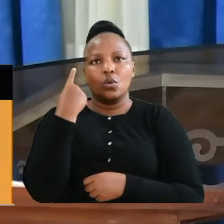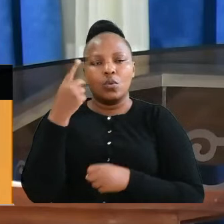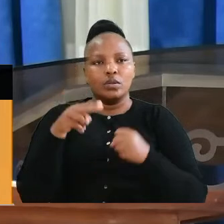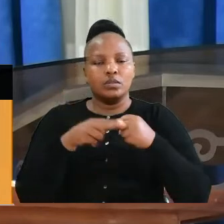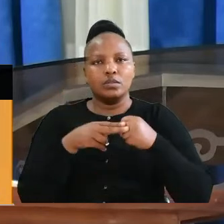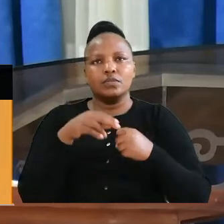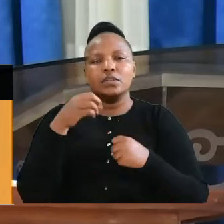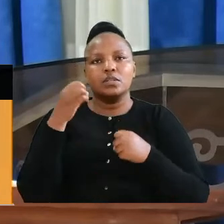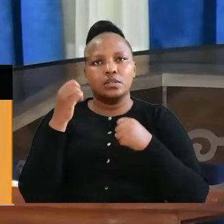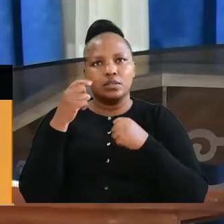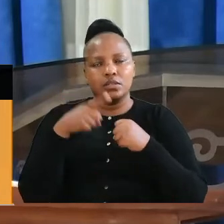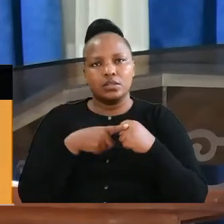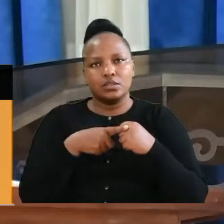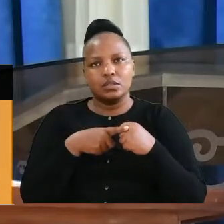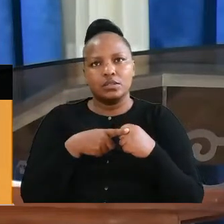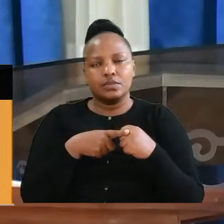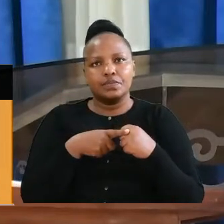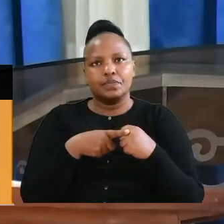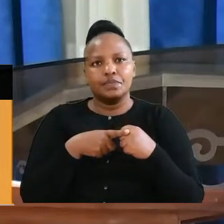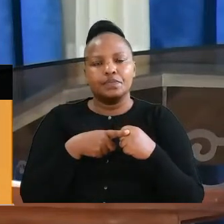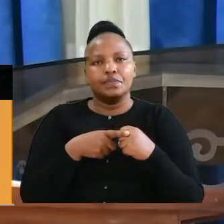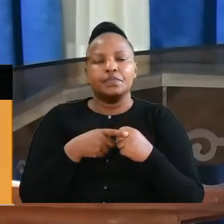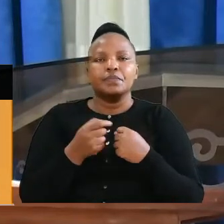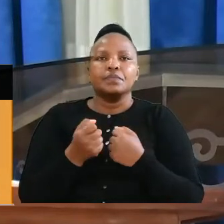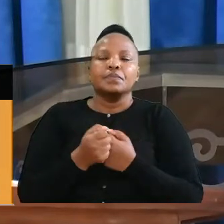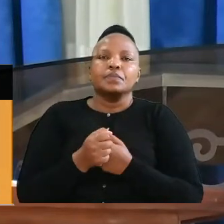0790 831 176, that's the school phone number,